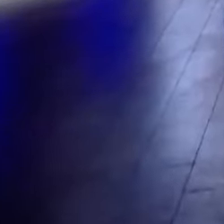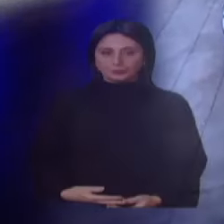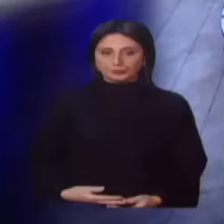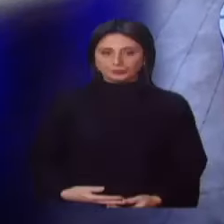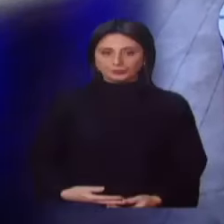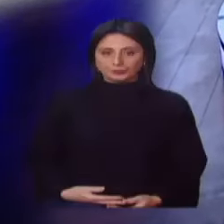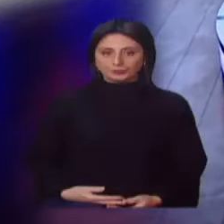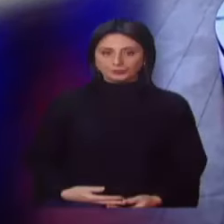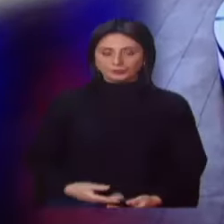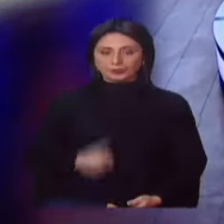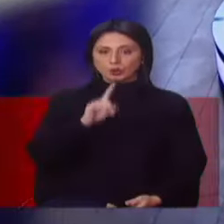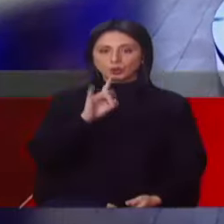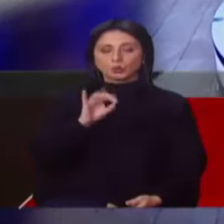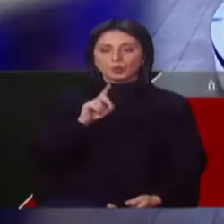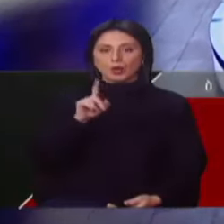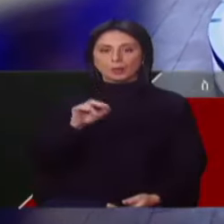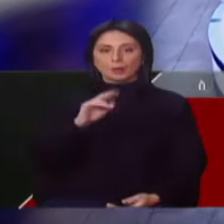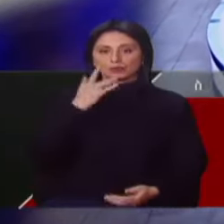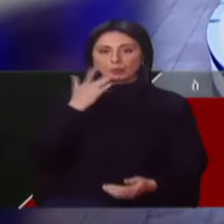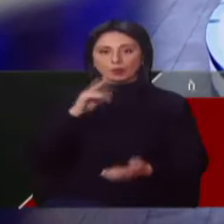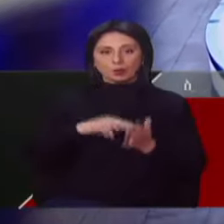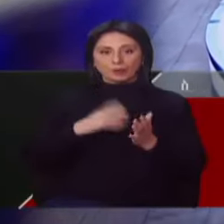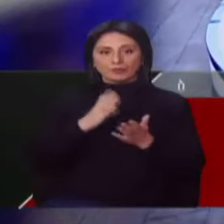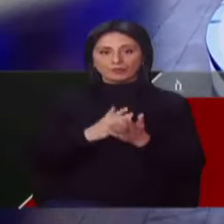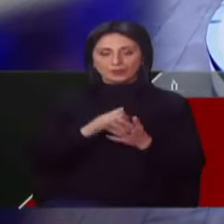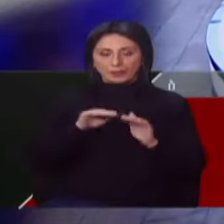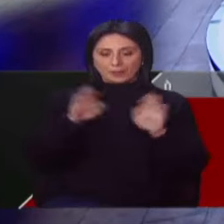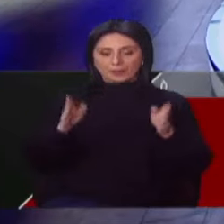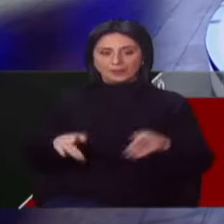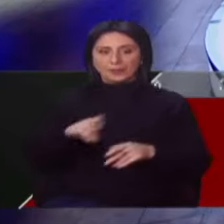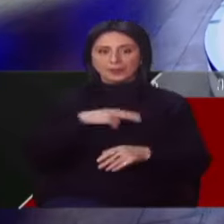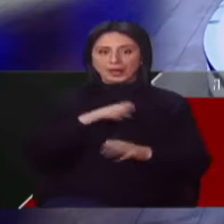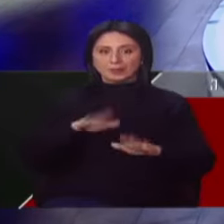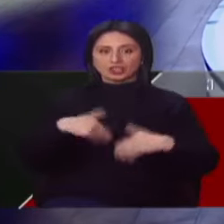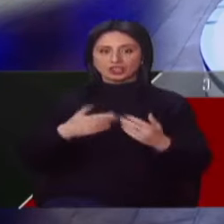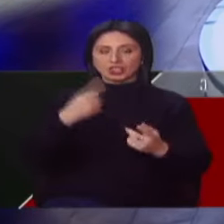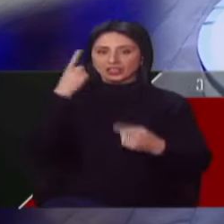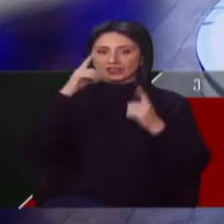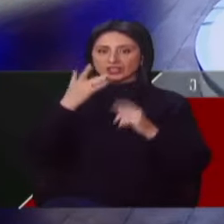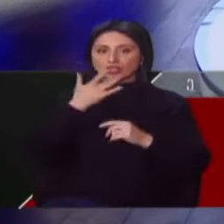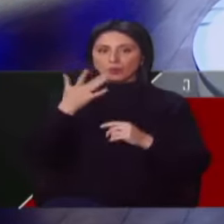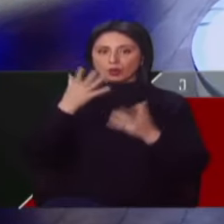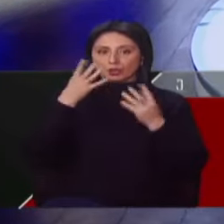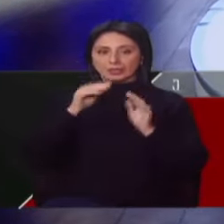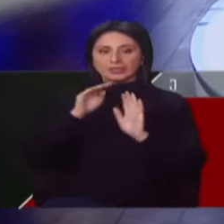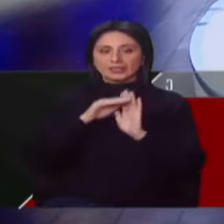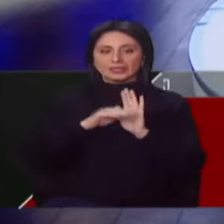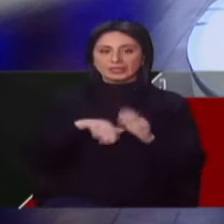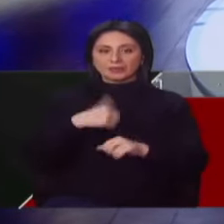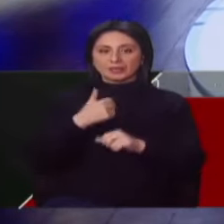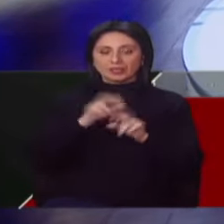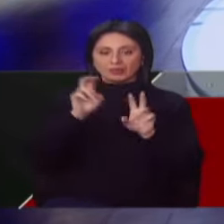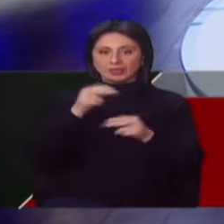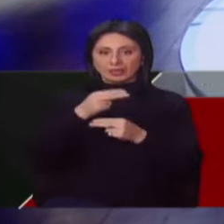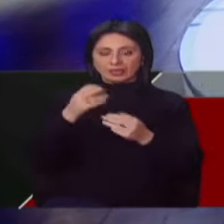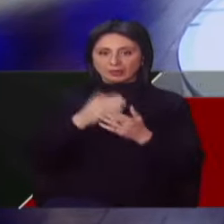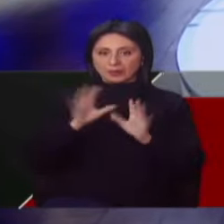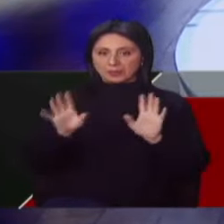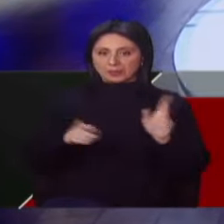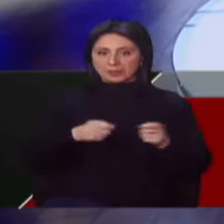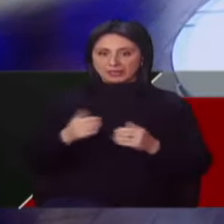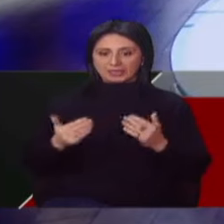Aksuare Salome Zurabishvilis politikuri gegmebi saparlamento tribunidan shethavazebuli iniciativa politikuri dghiseshrigis mtavari tema khteba.